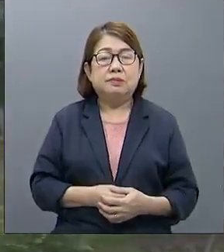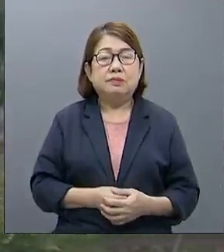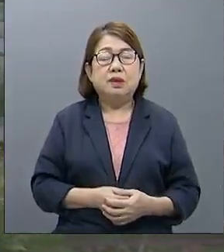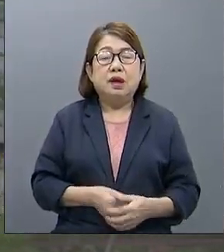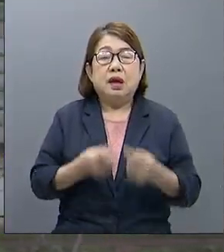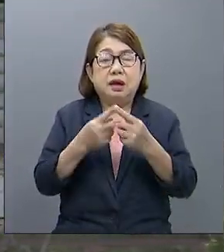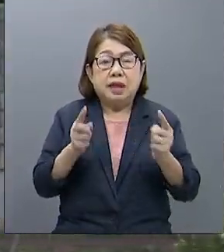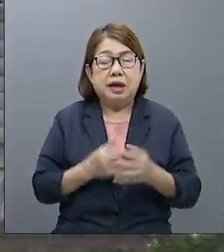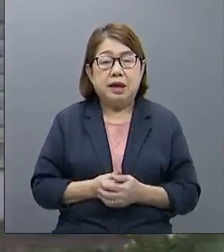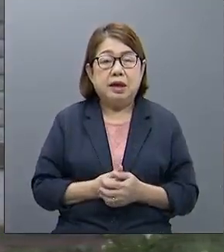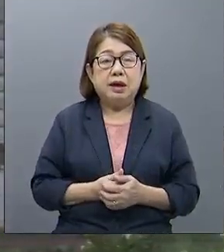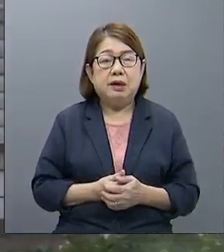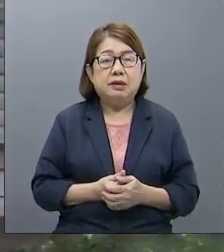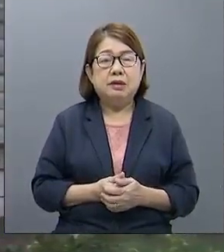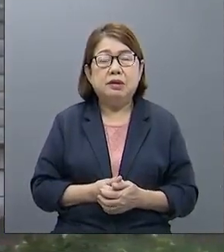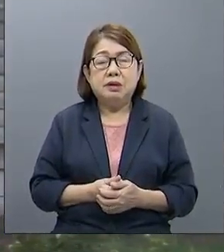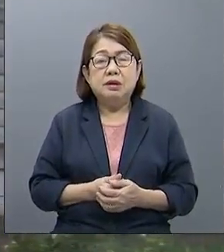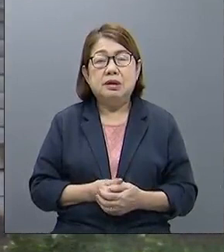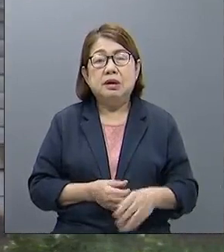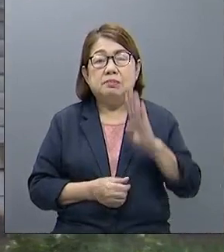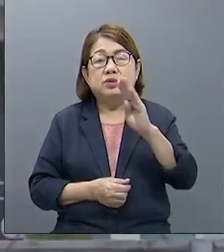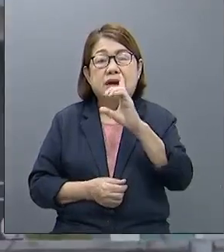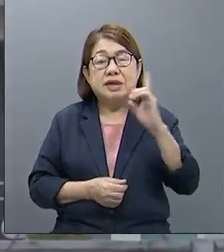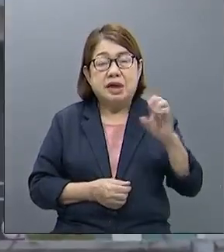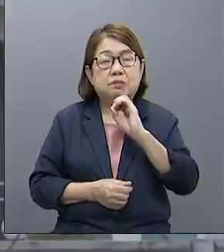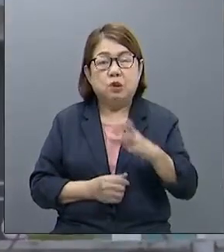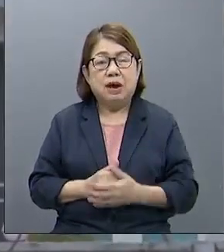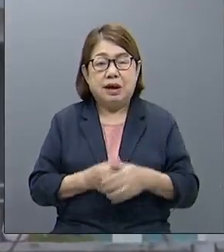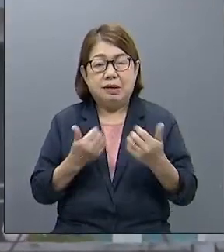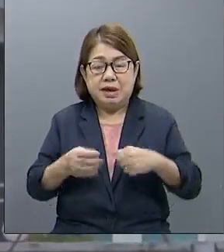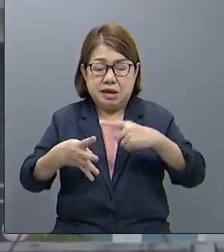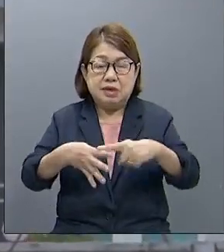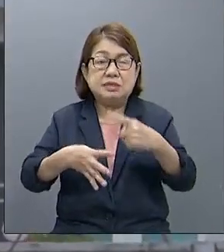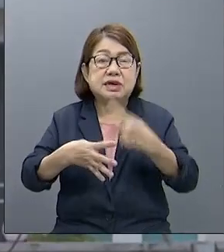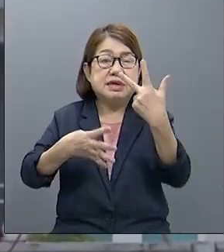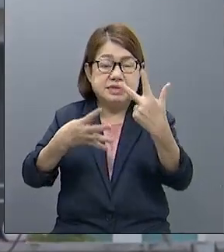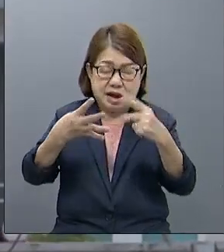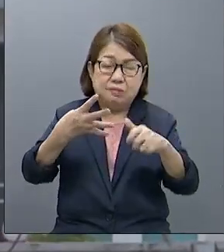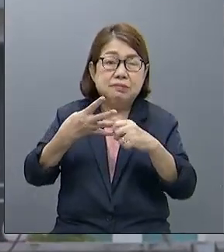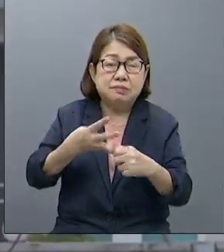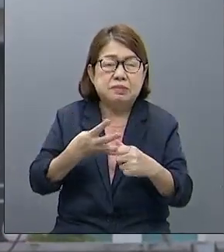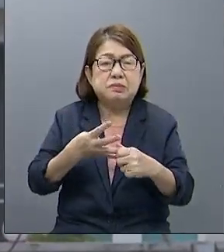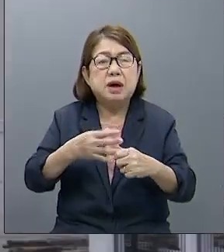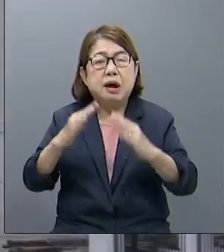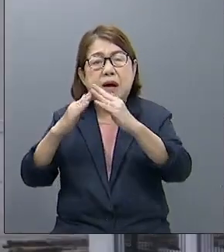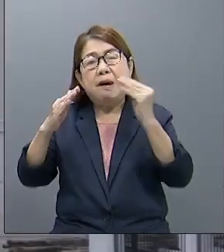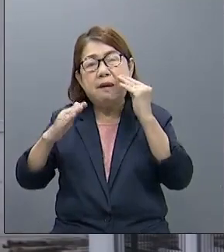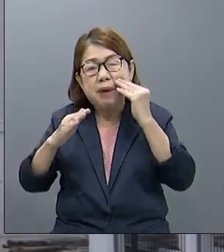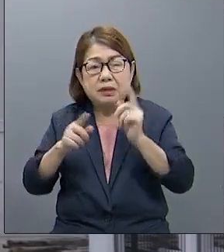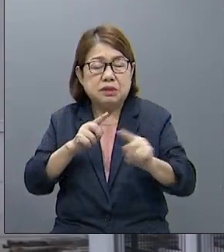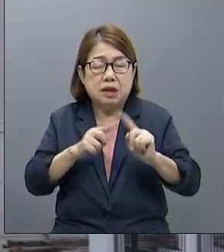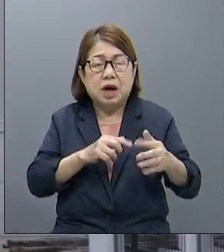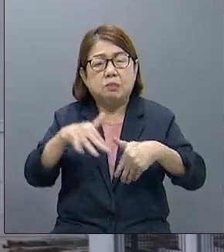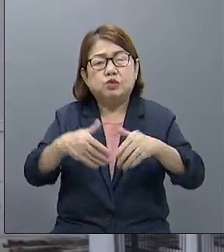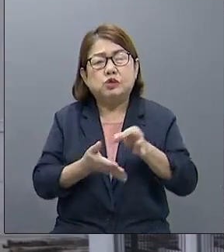ขณะที่ DD Property นะคะรายงานว่าไตรมาส3ของปีนี้ความต้องการผู้ซื้อชะลอตัวค่ะและที่อยู่อาศัยราคา 1-3